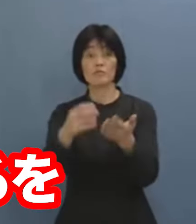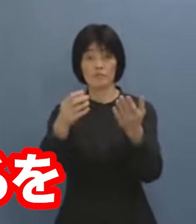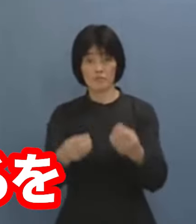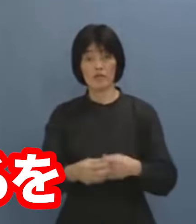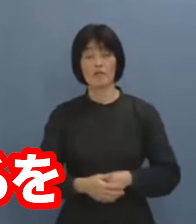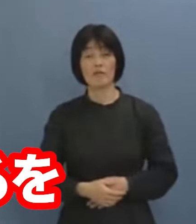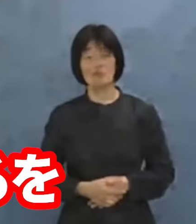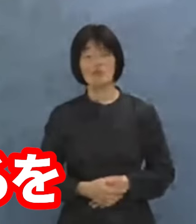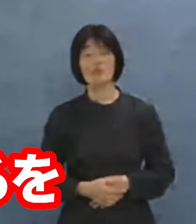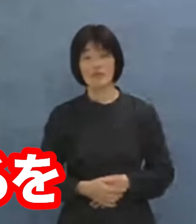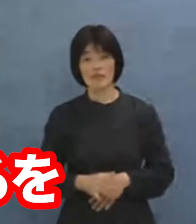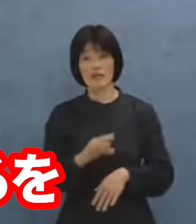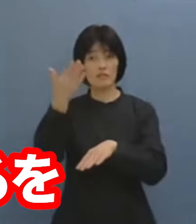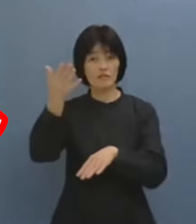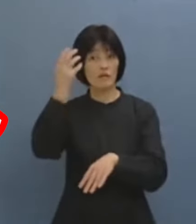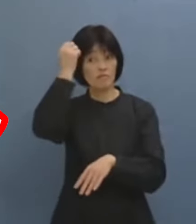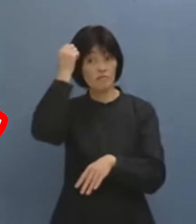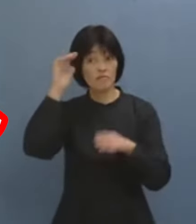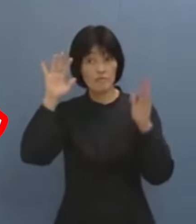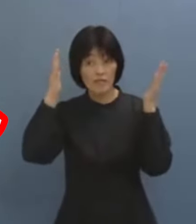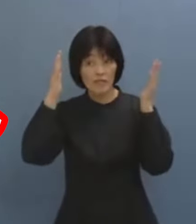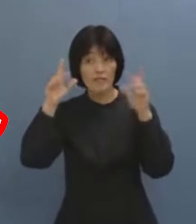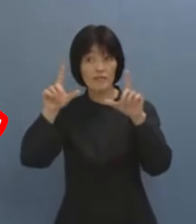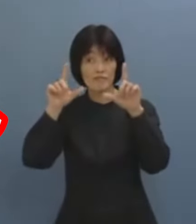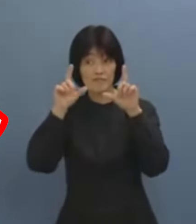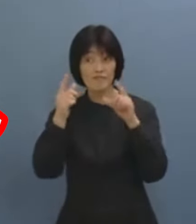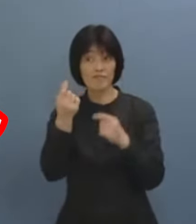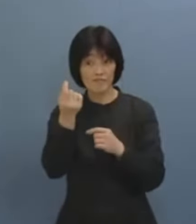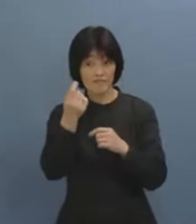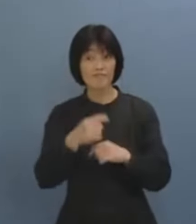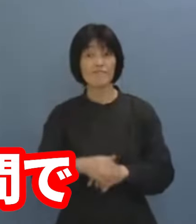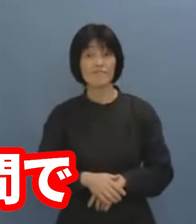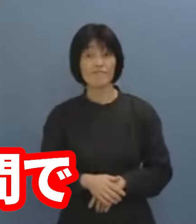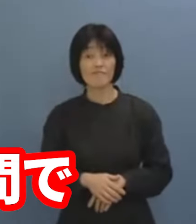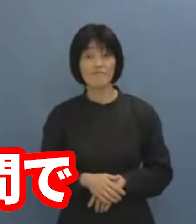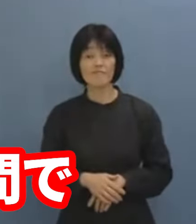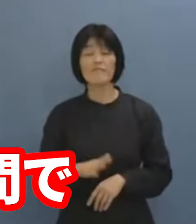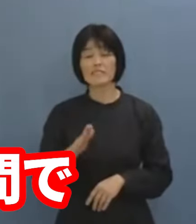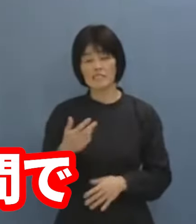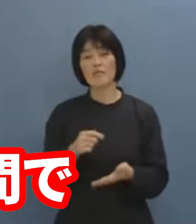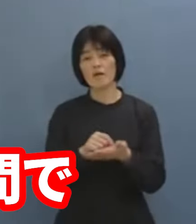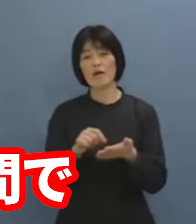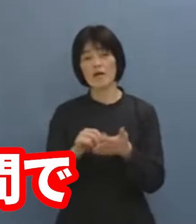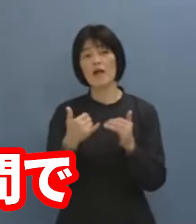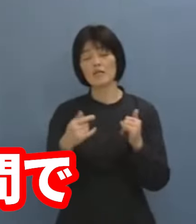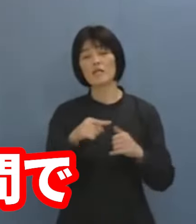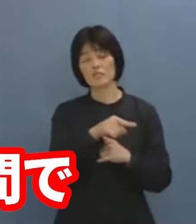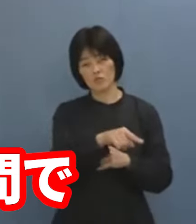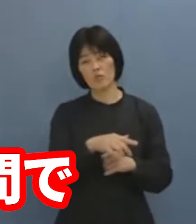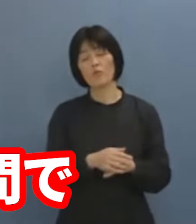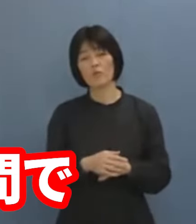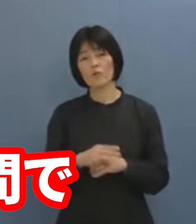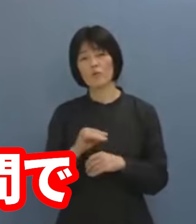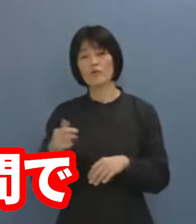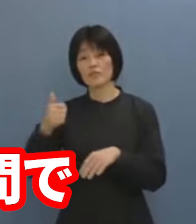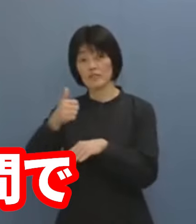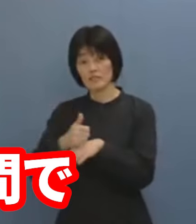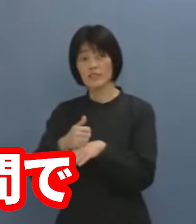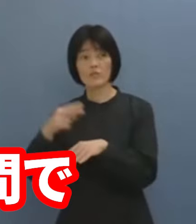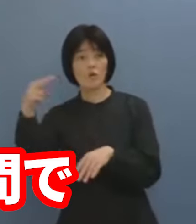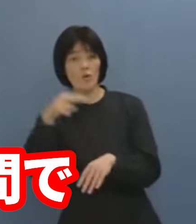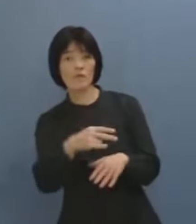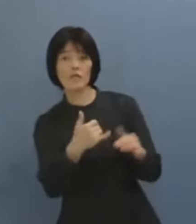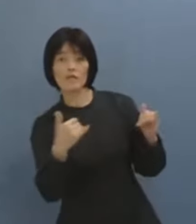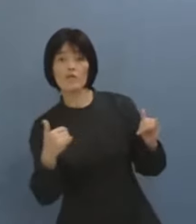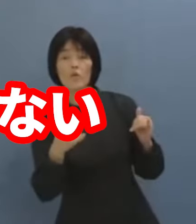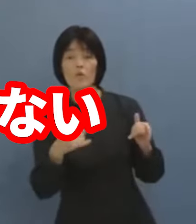事がその記憶にないというところをおっしゃったと思うんですけども、やっぱり、その書かれた方とその知事との間で、実際見た方とですね、知事との間で